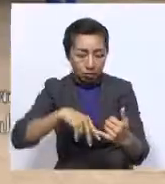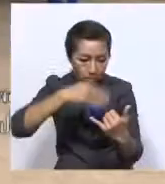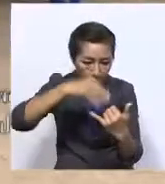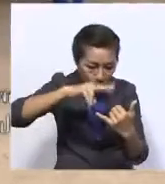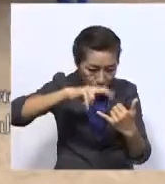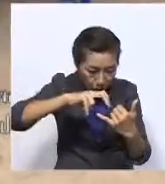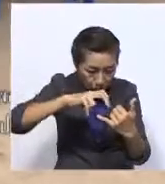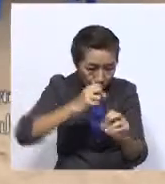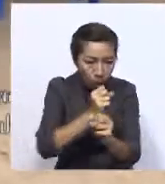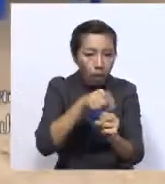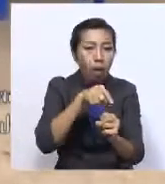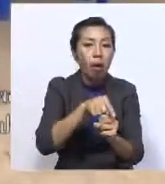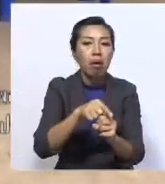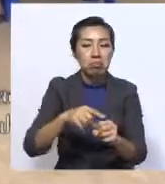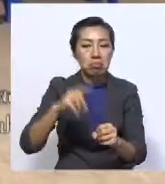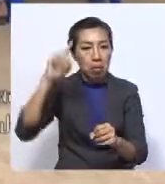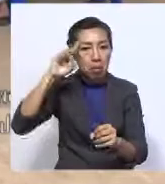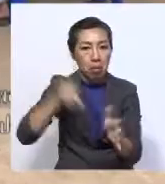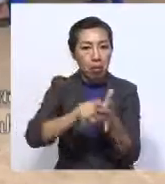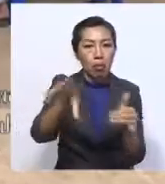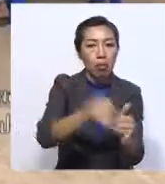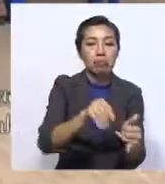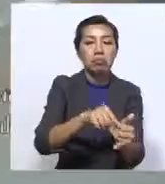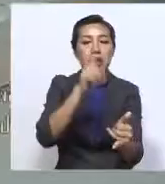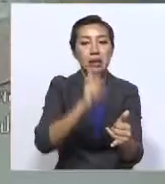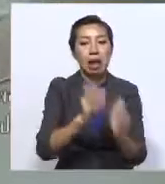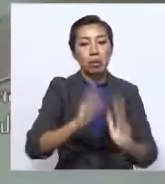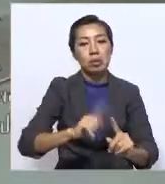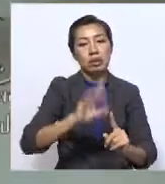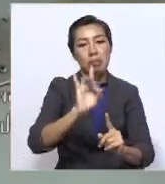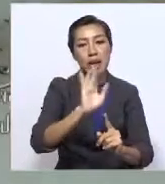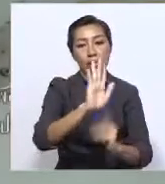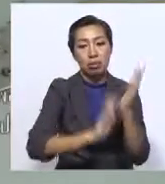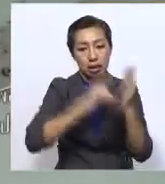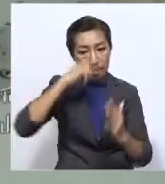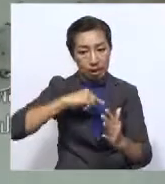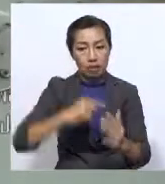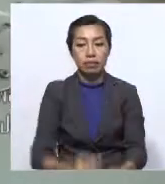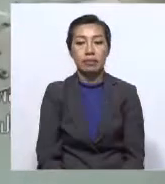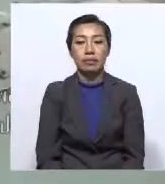นัขบ้านับเป็นรายที่8ของประเทศไทยแล้วนะคะที่เสียชีวิตด้วยโรคนี้ค่ะ